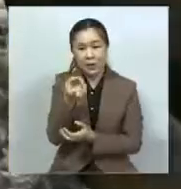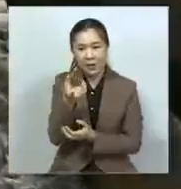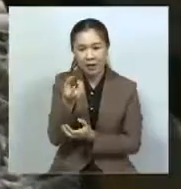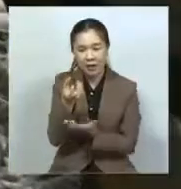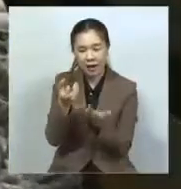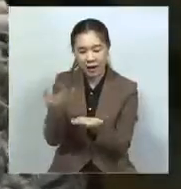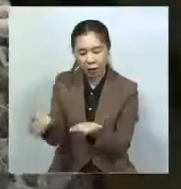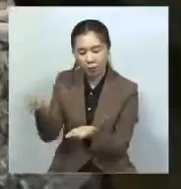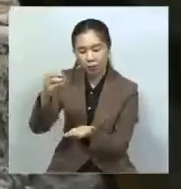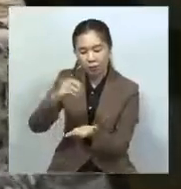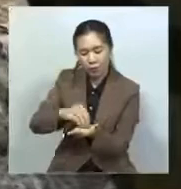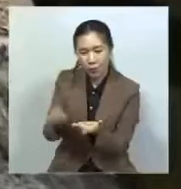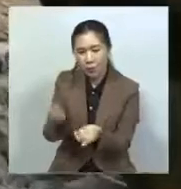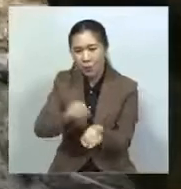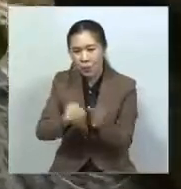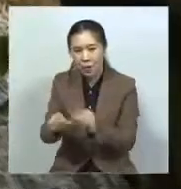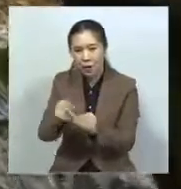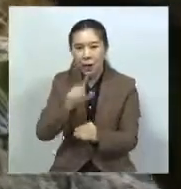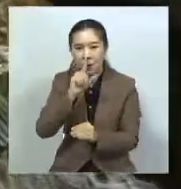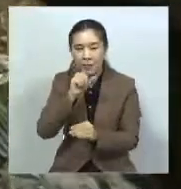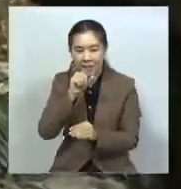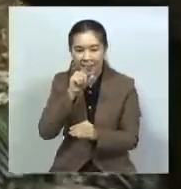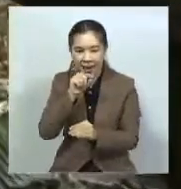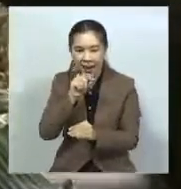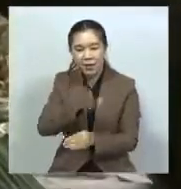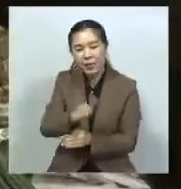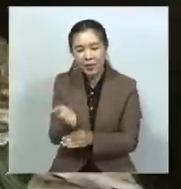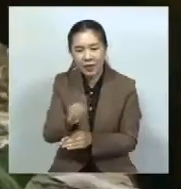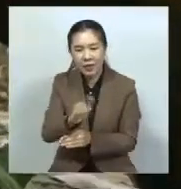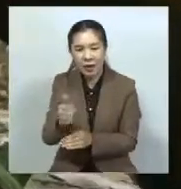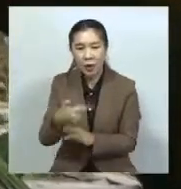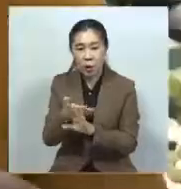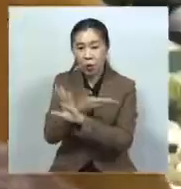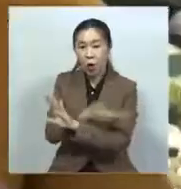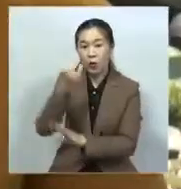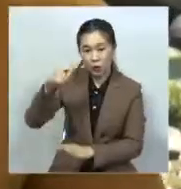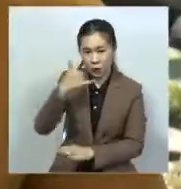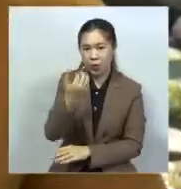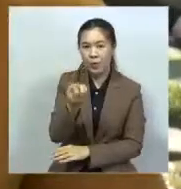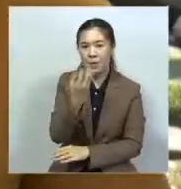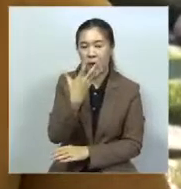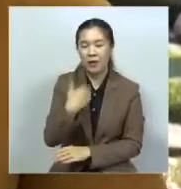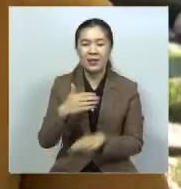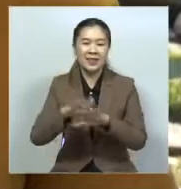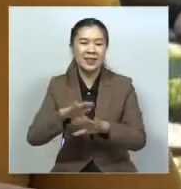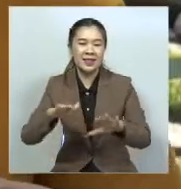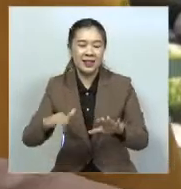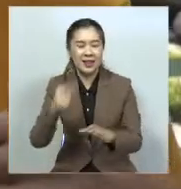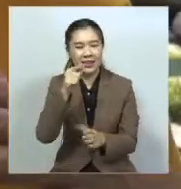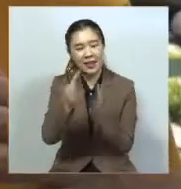แรดนะคะในกระบอกไม้ไผ่แล้วก็ย่างไก่นะคะแต่ยังไงให้ติดต่อทางศูนย์มาก่อนนะคะเด็กๆก็จะได้เรียนรู้นะคะแล้ว